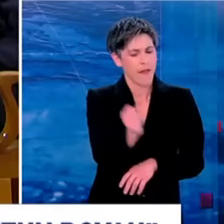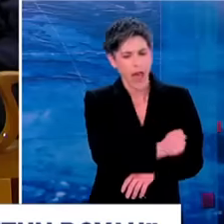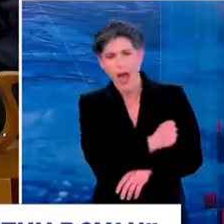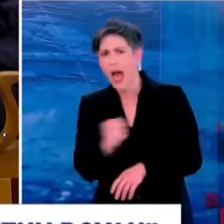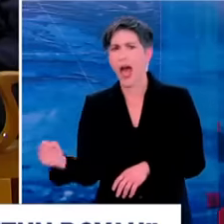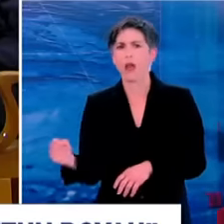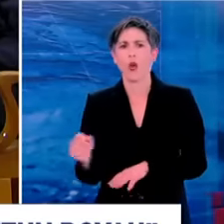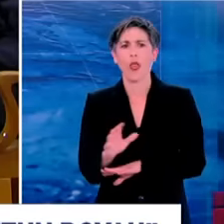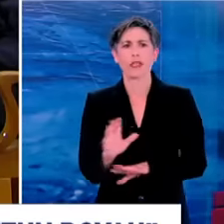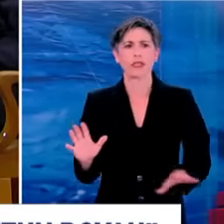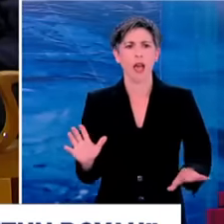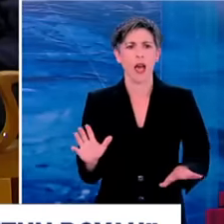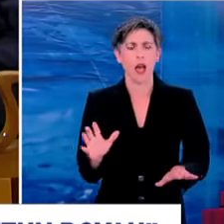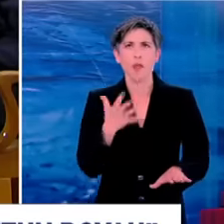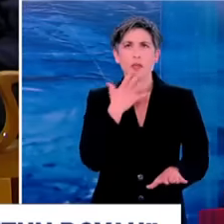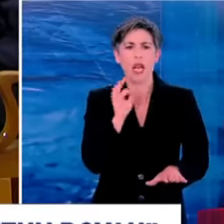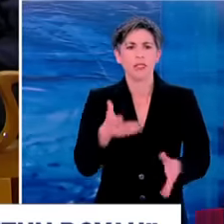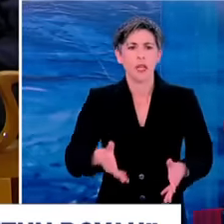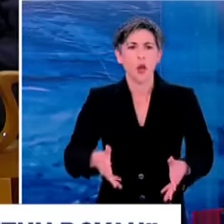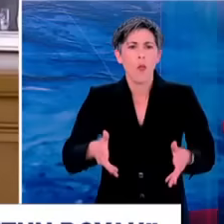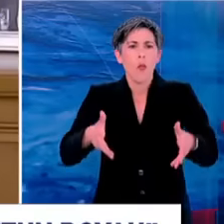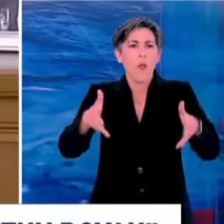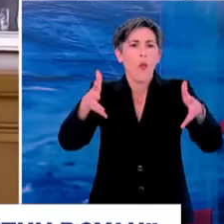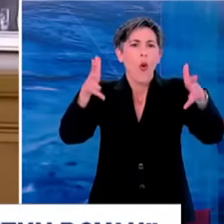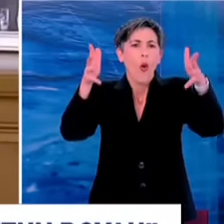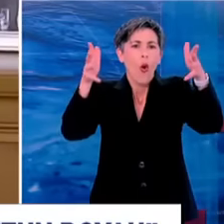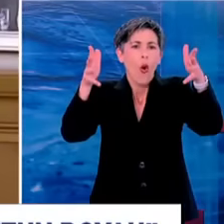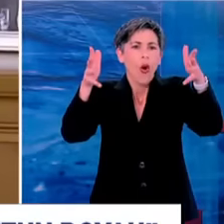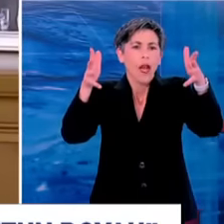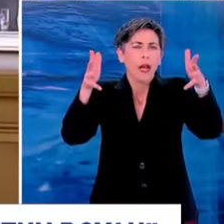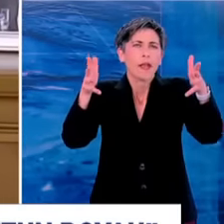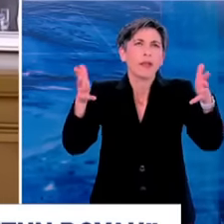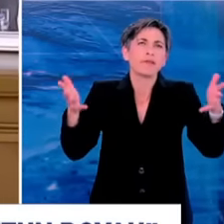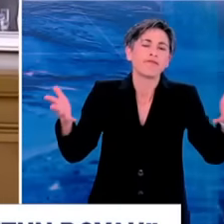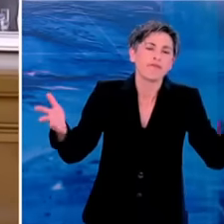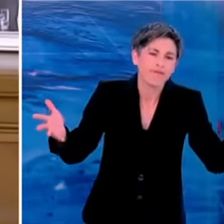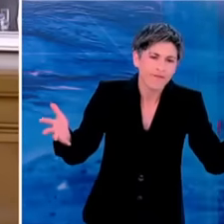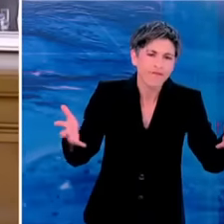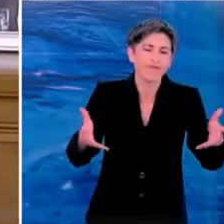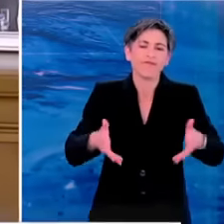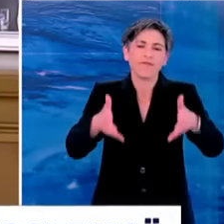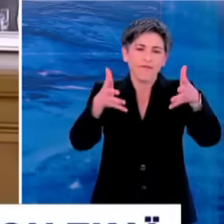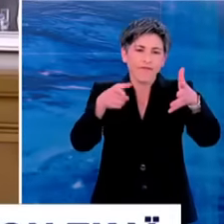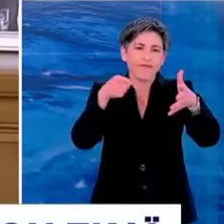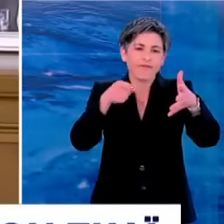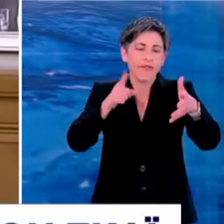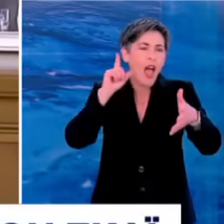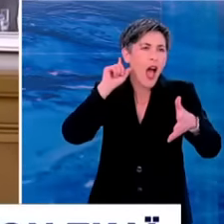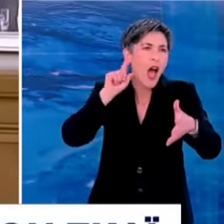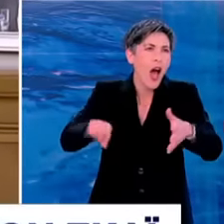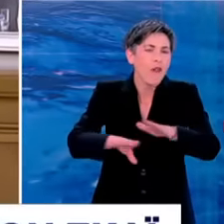ακροδεξιάς πολυκατοικίας. Ο Θεός να την κάνει πολυκατοικία, μάλλον με αυθαίρετο χτισμένο με ψέματα και